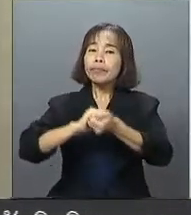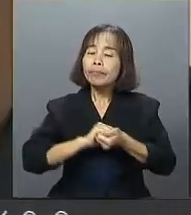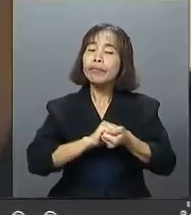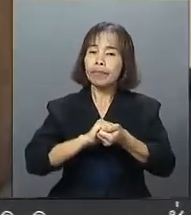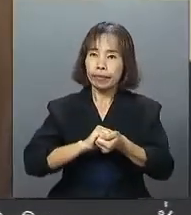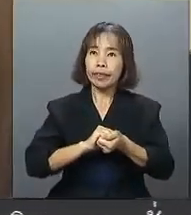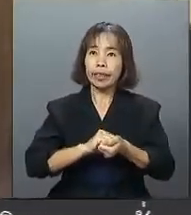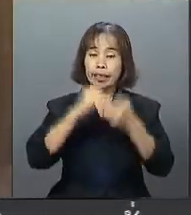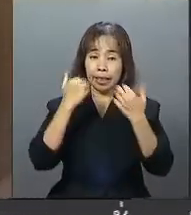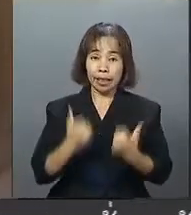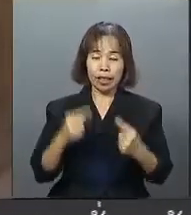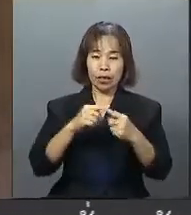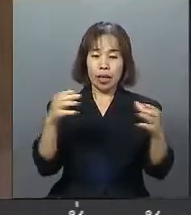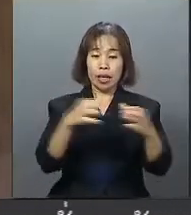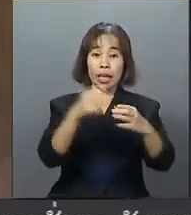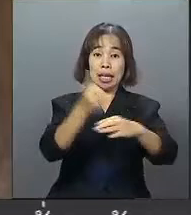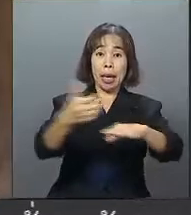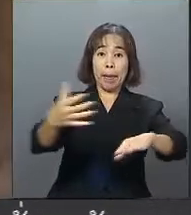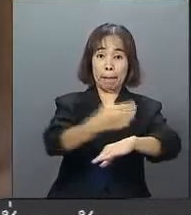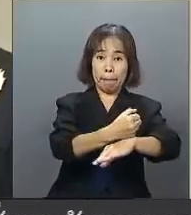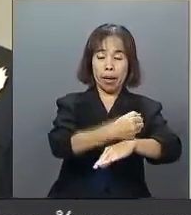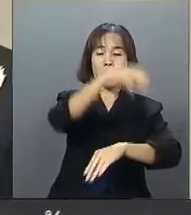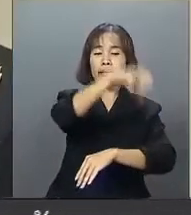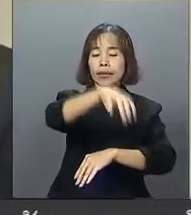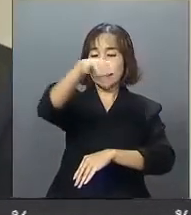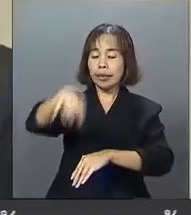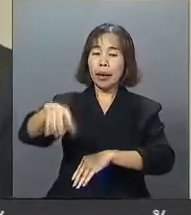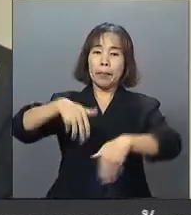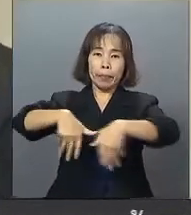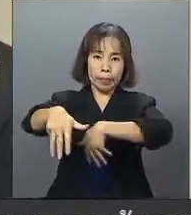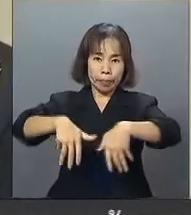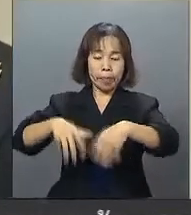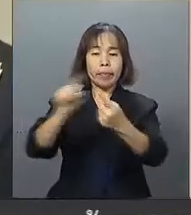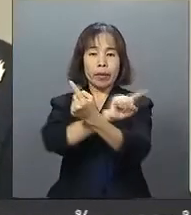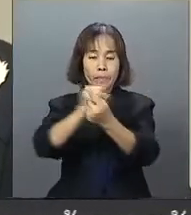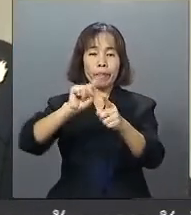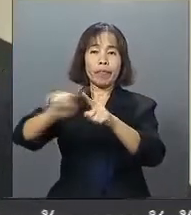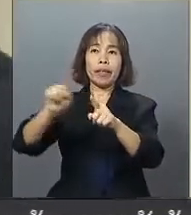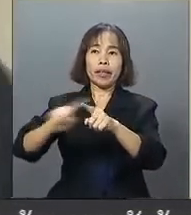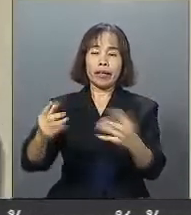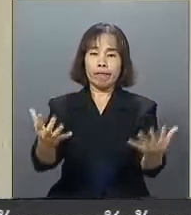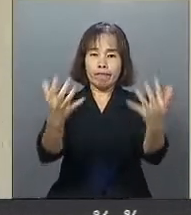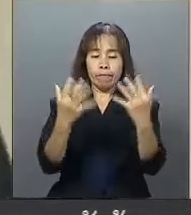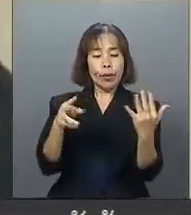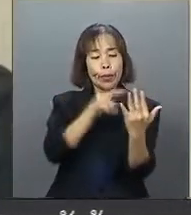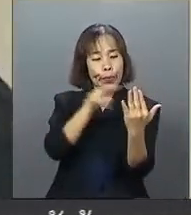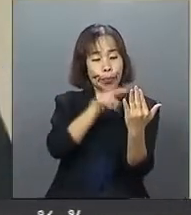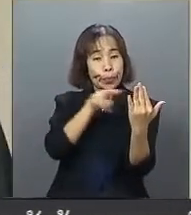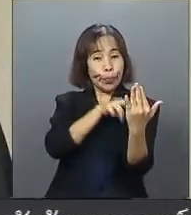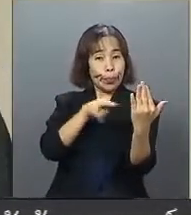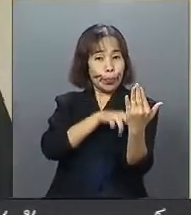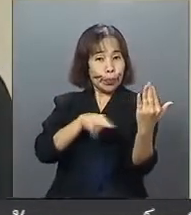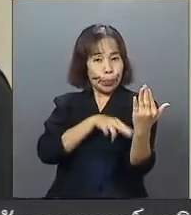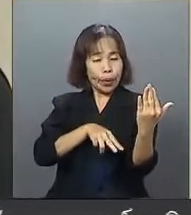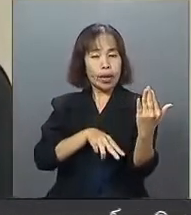ดยวันนี้พรรคการเมืองกลุ่มการเมืองภาคเอกชนและภาคประชาสังคมเข้าร่วมตรวจทานเอกสารร่างความเห็นตาม